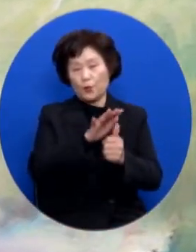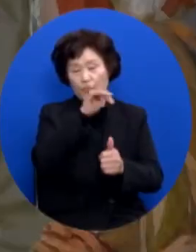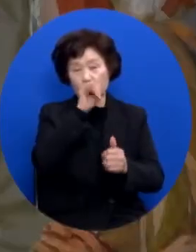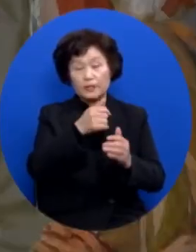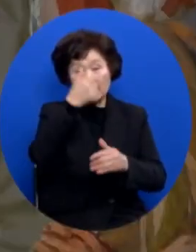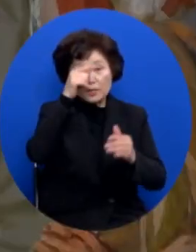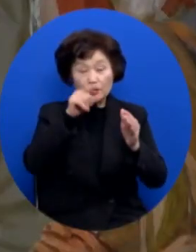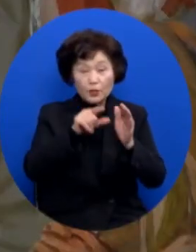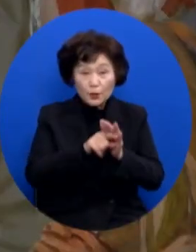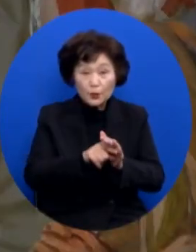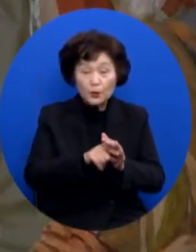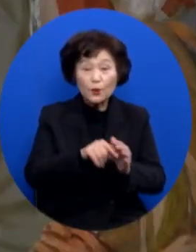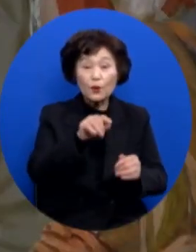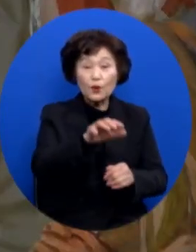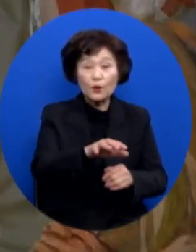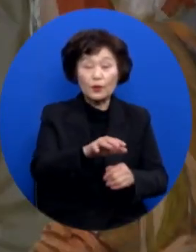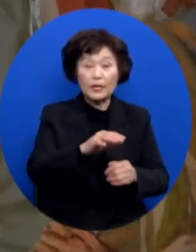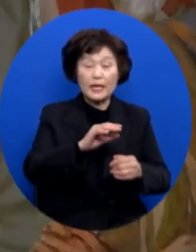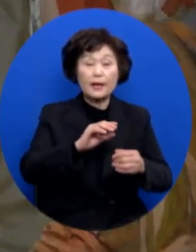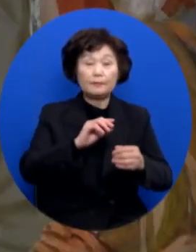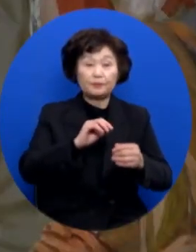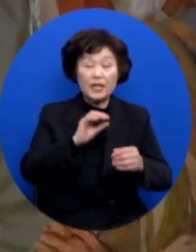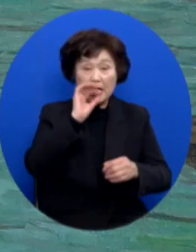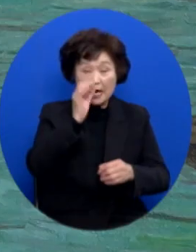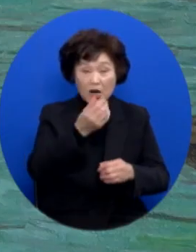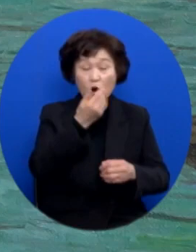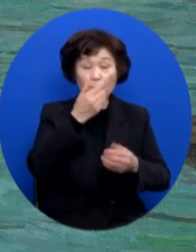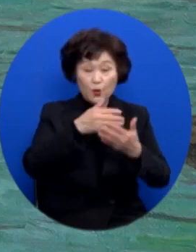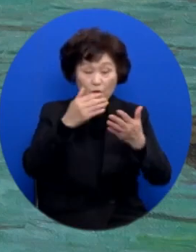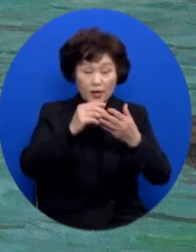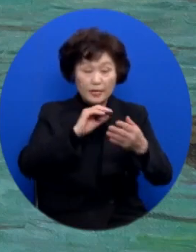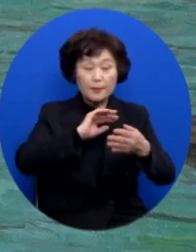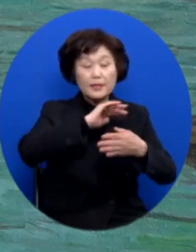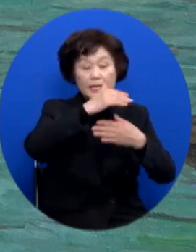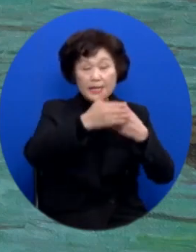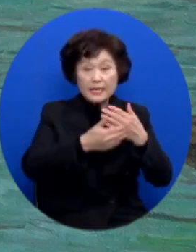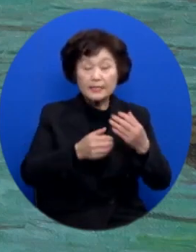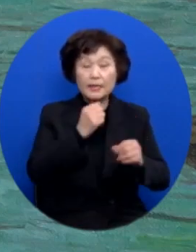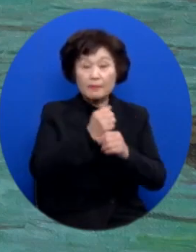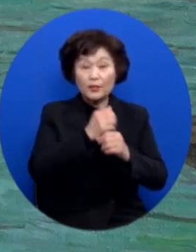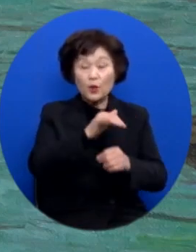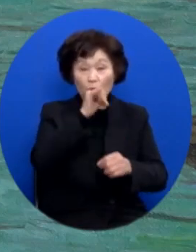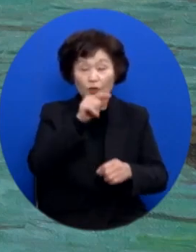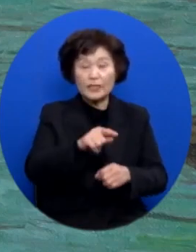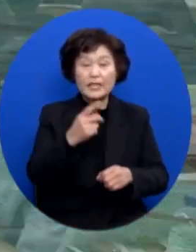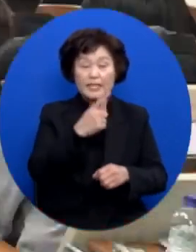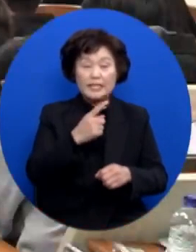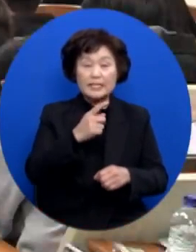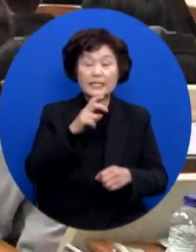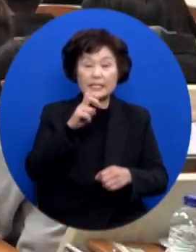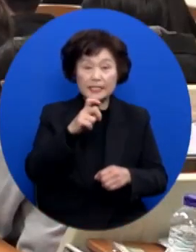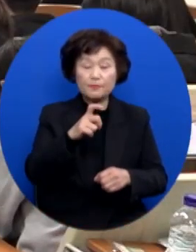상화 캘린더를 제작해온 진흥문화의 창립자 박경진 장로의 나눔으로 2010년 설립된